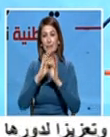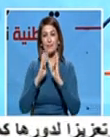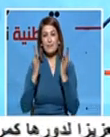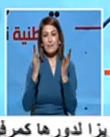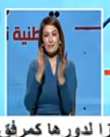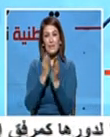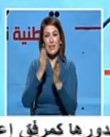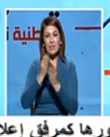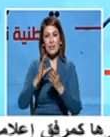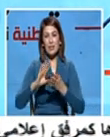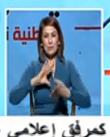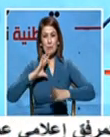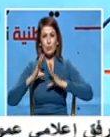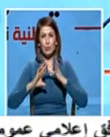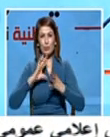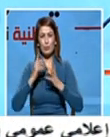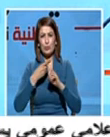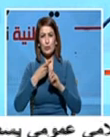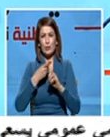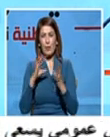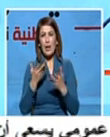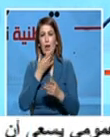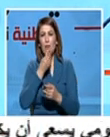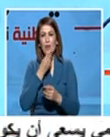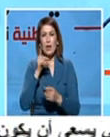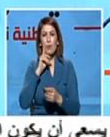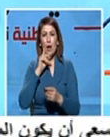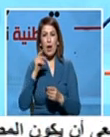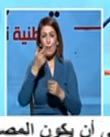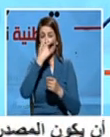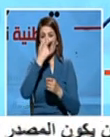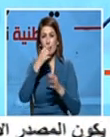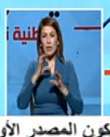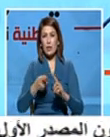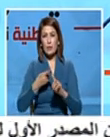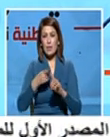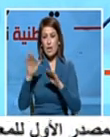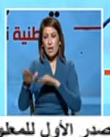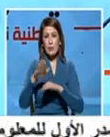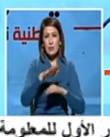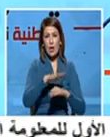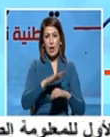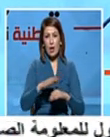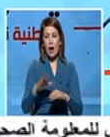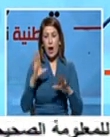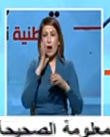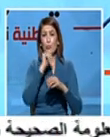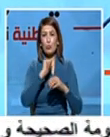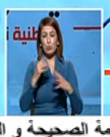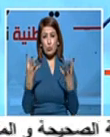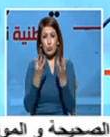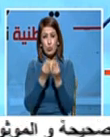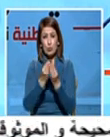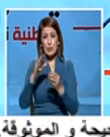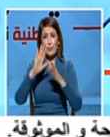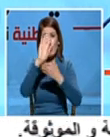دي غراند كريز دونغواس، انت تتخيل المراه تبكي وصغارها ما تنجمش تتلهي بيهم وصغارها يبكي وانت تسمع فيهم في التليفون وتعرف اللي تنجم تعطيها